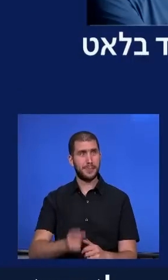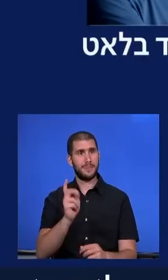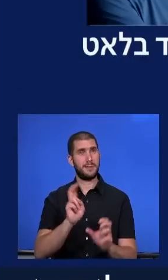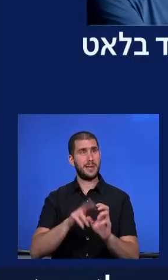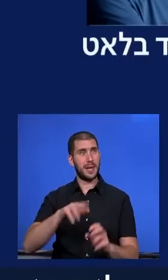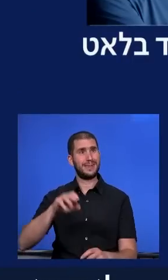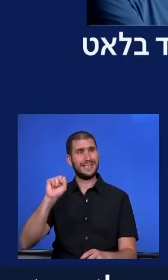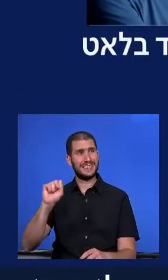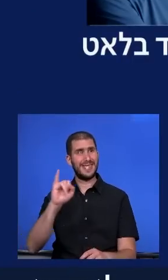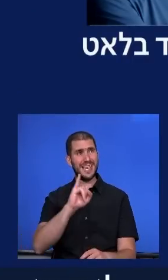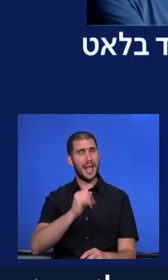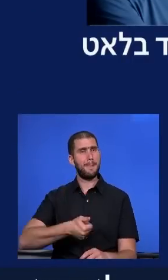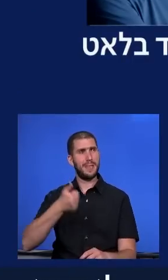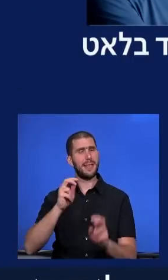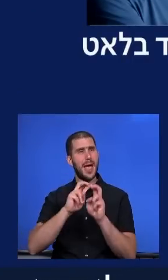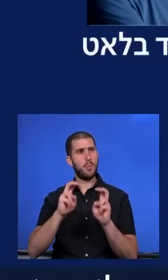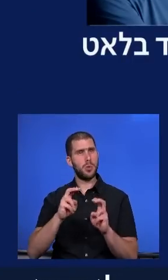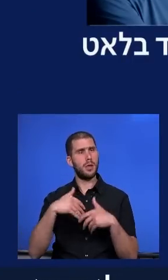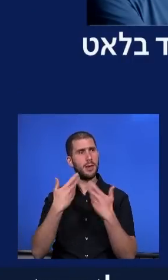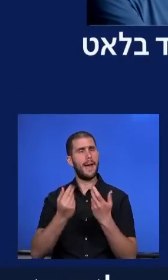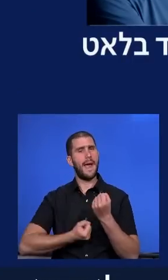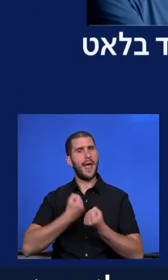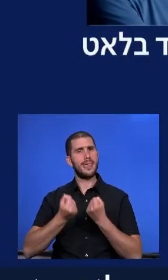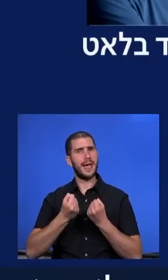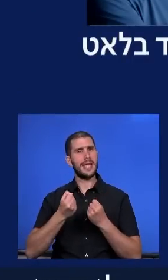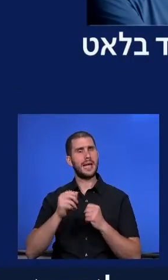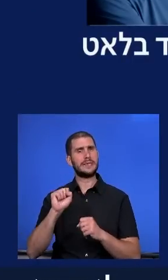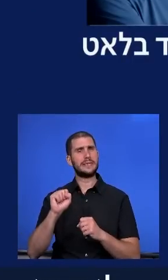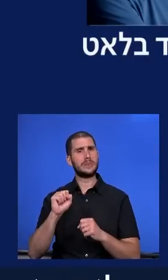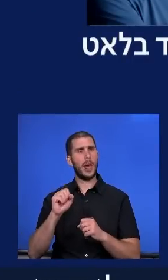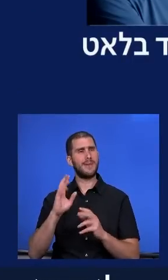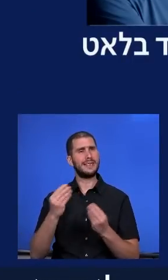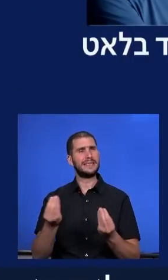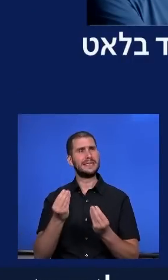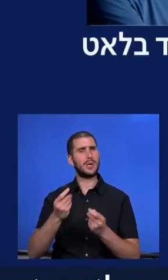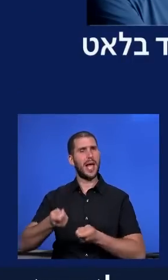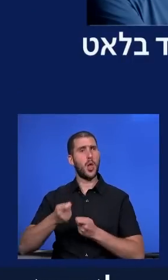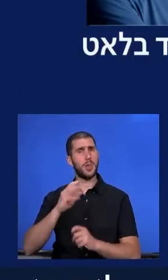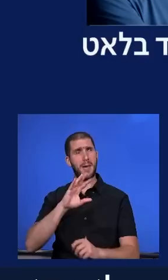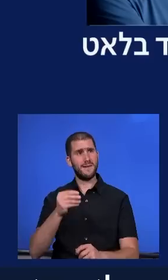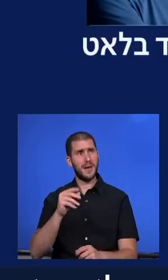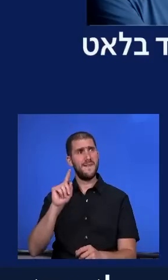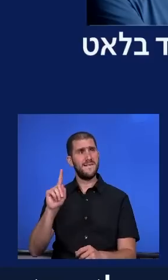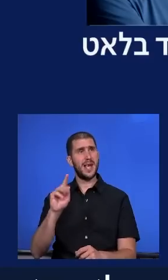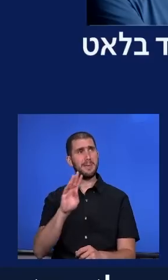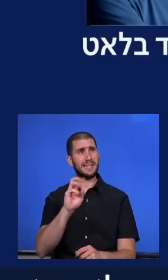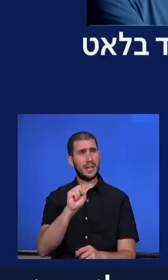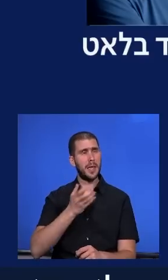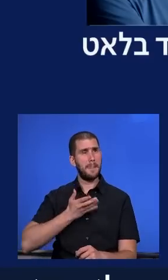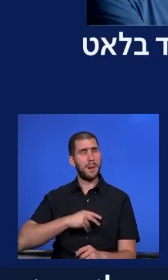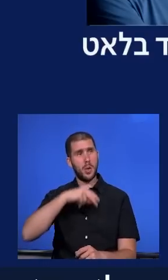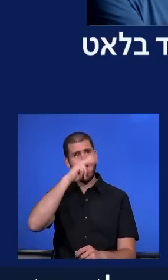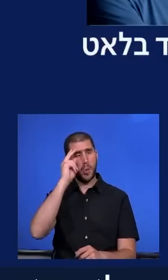סיוון יערי, מנכ"לית עמותה שמספקת אנרגיה סולארית וציוד לחקלאות באפריקה, ורד בן סעדון, בת להורים